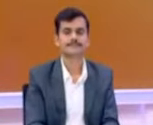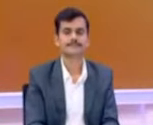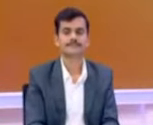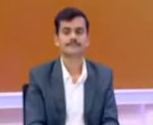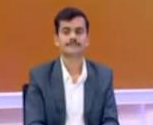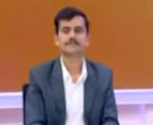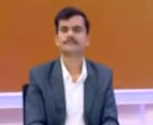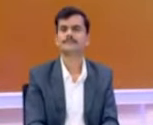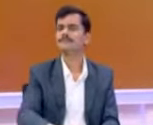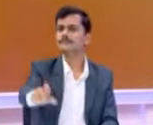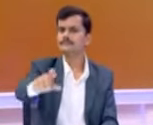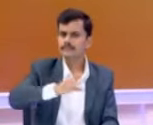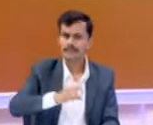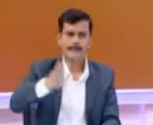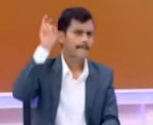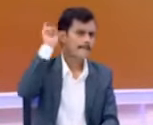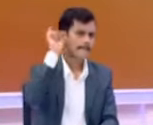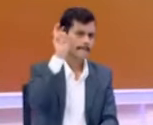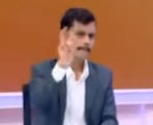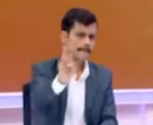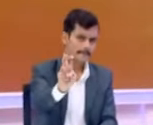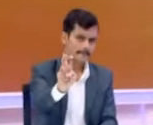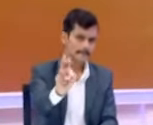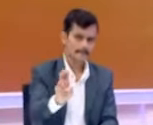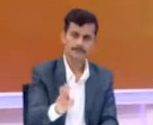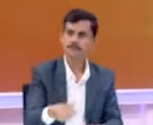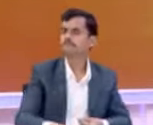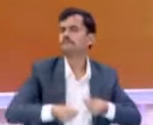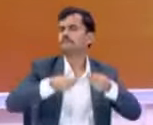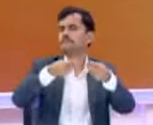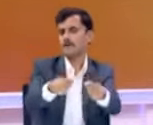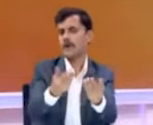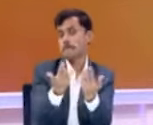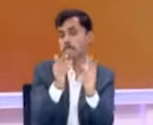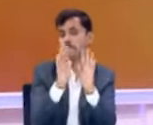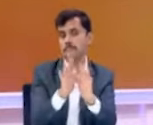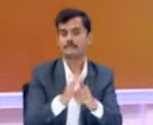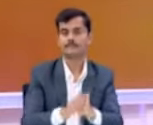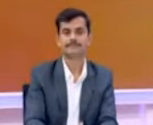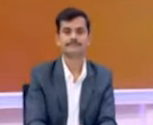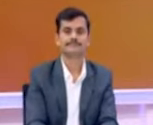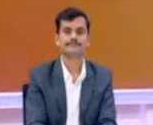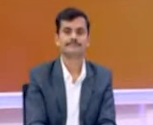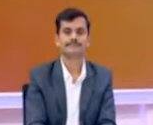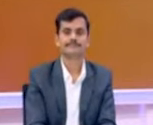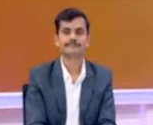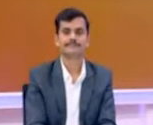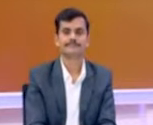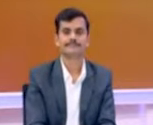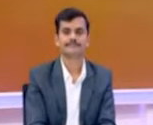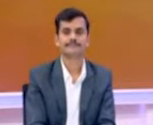अच्छी फंक्शनल मेट्रो फैसिलिटी मिलेगी।